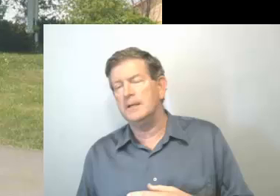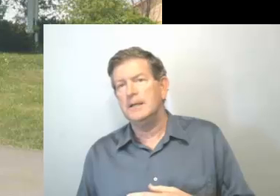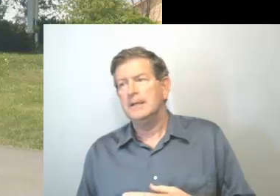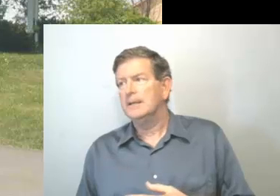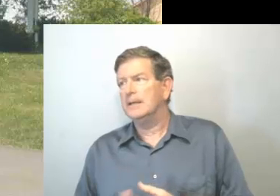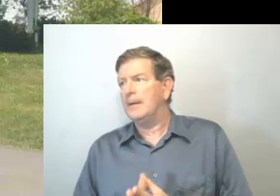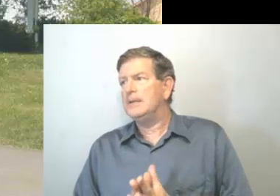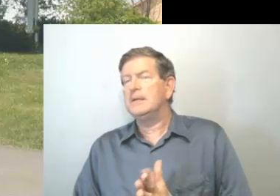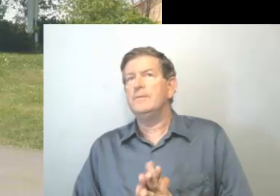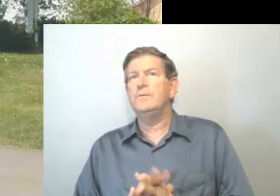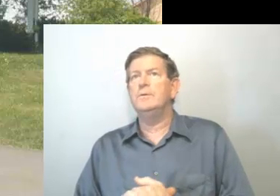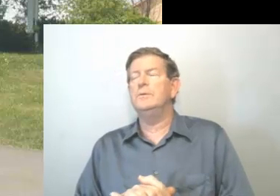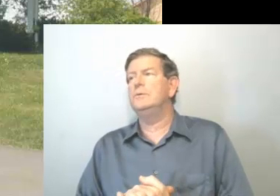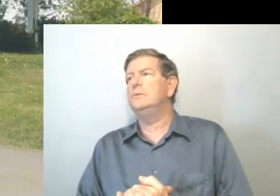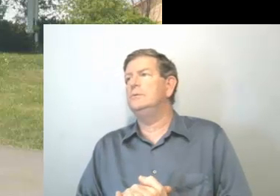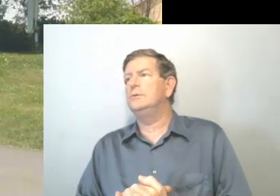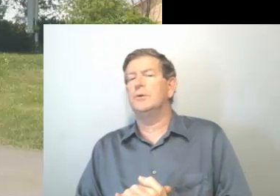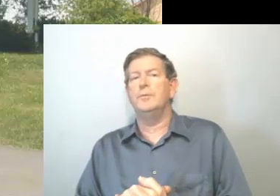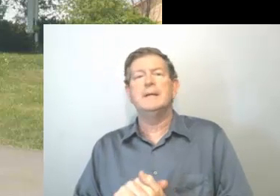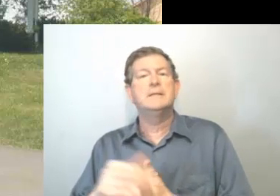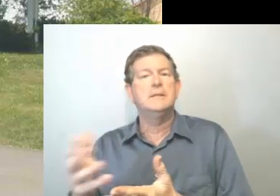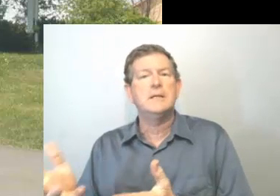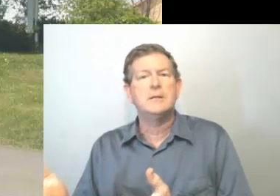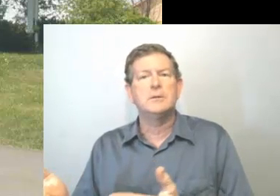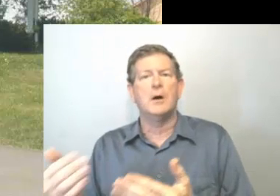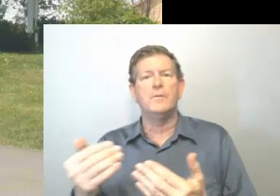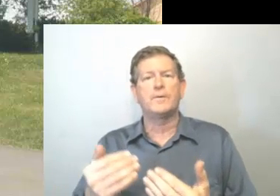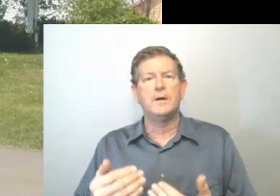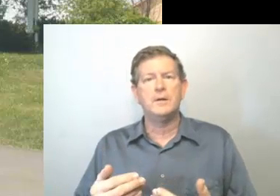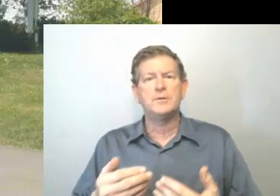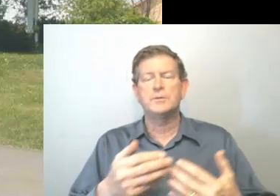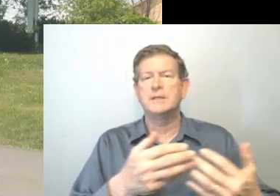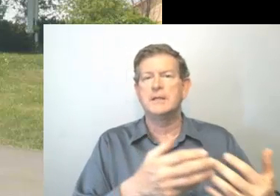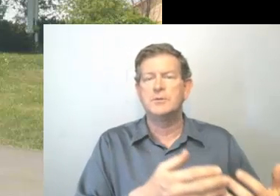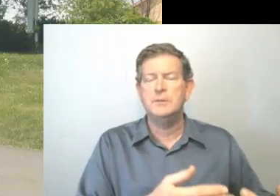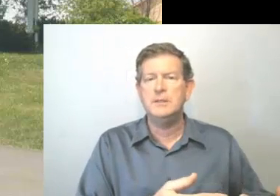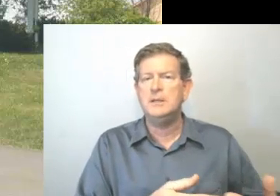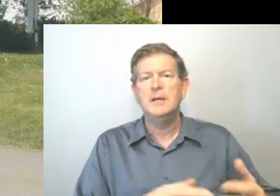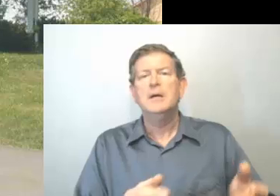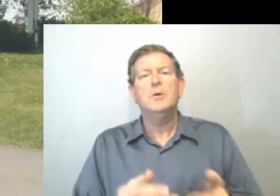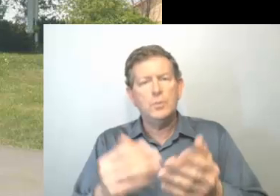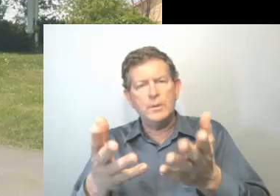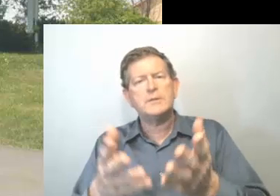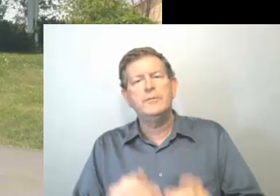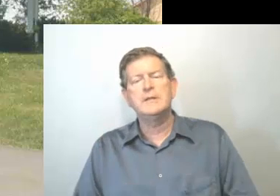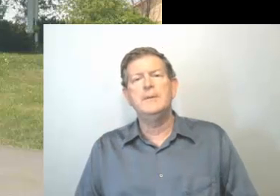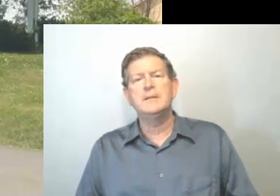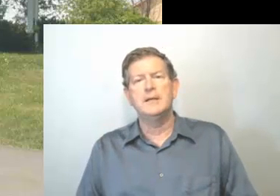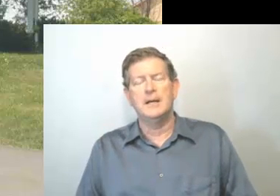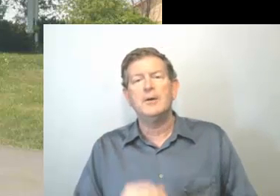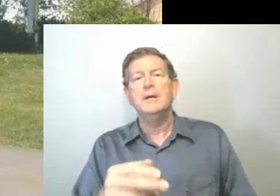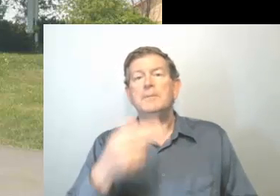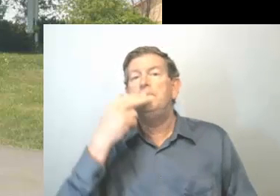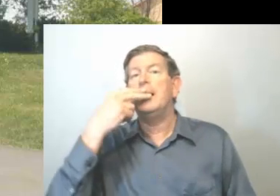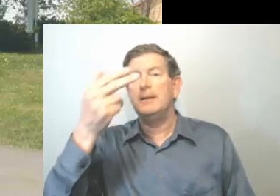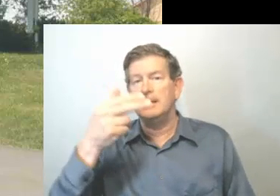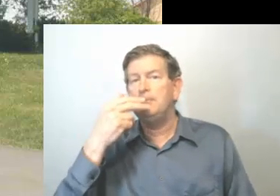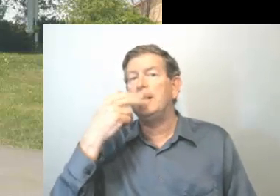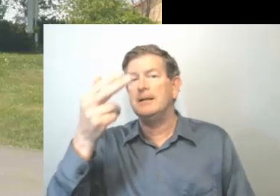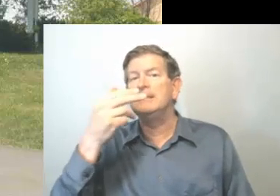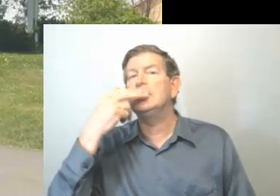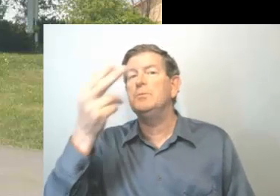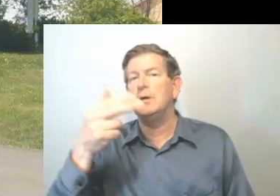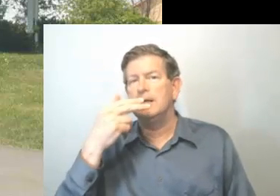ou en ville? Habitez-vous au Mexique, en France, aux États-Unis? Où est-ce que vous habitez? Alors,